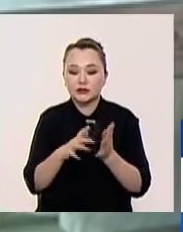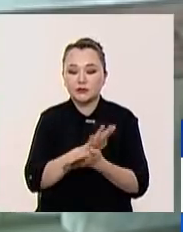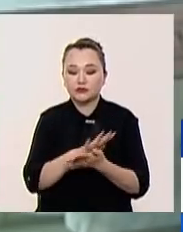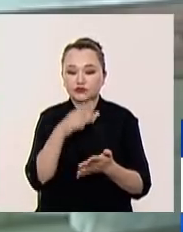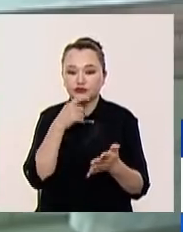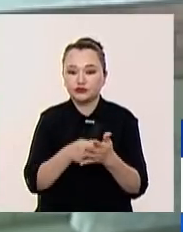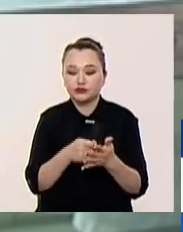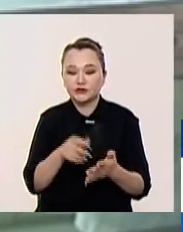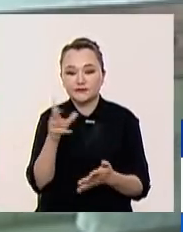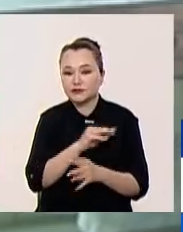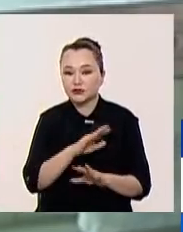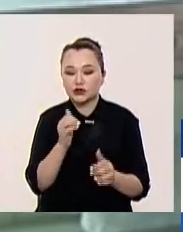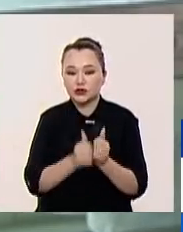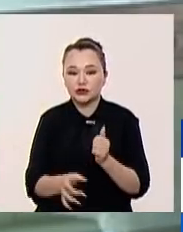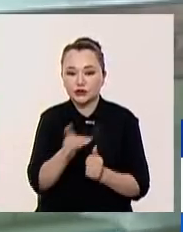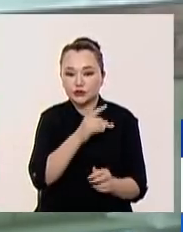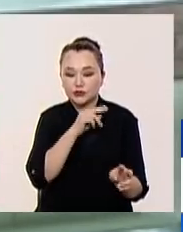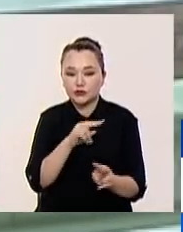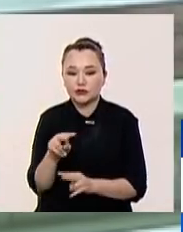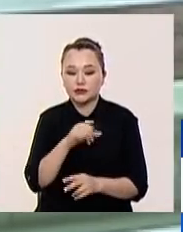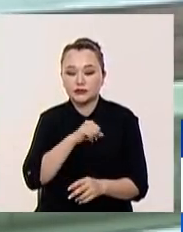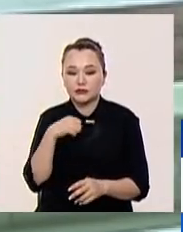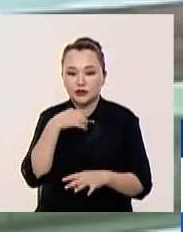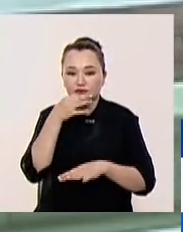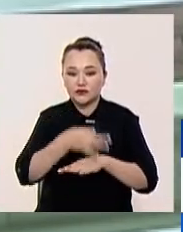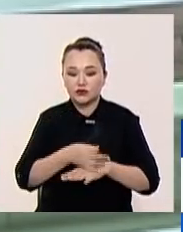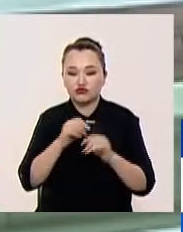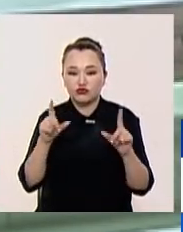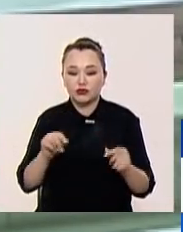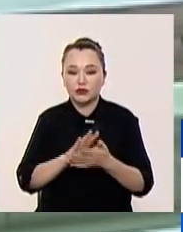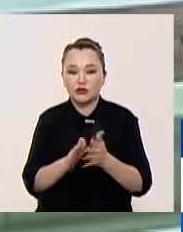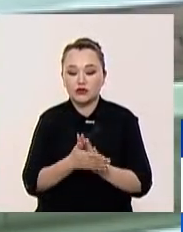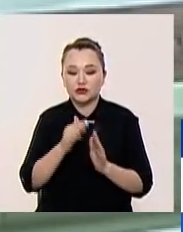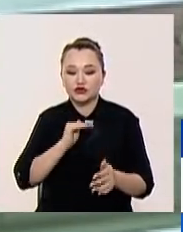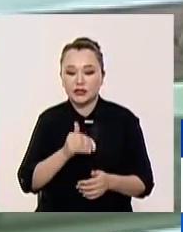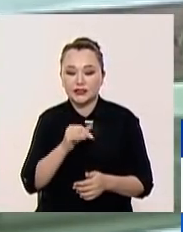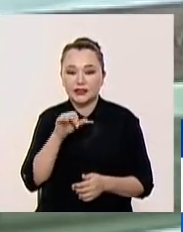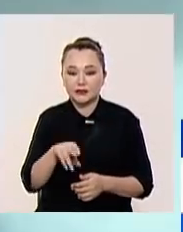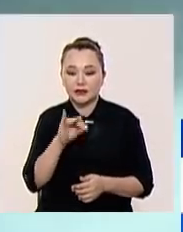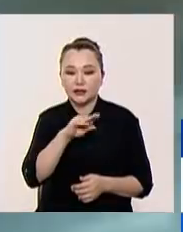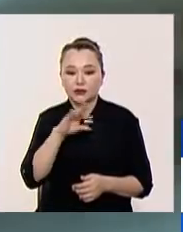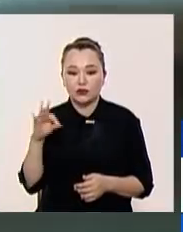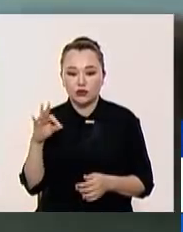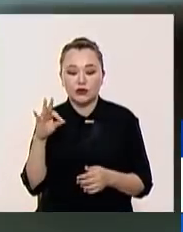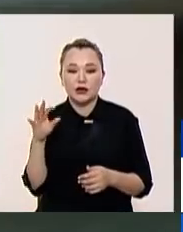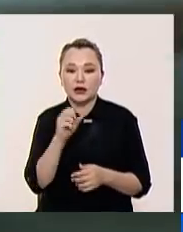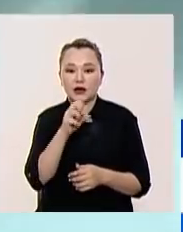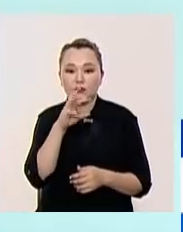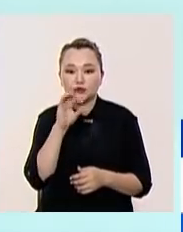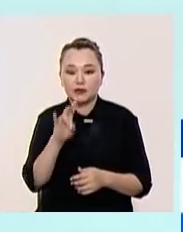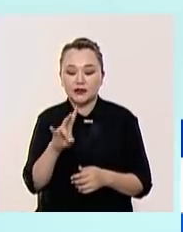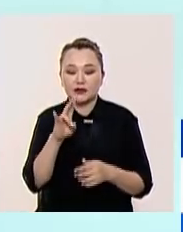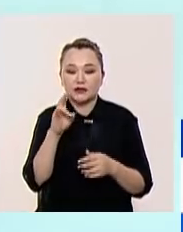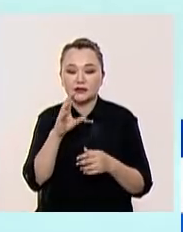бесплатно, но не везде. Каждый регион регулирует этот вопрос самостоятельно. Школа заключает договор с частными ИП и ТО. Детский омбудсмен Эружан